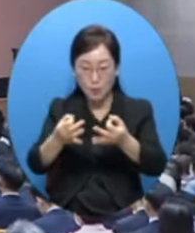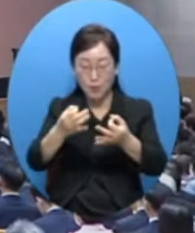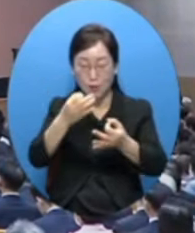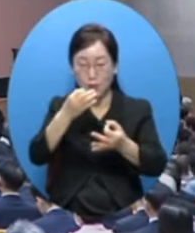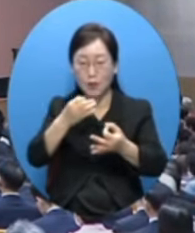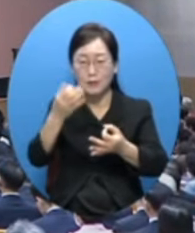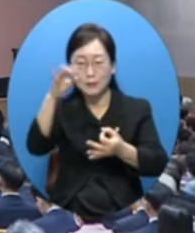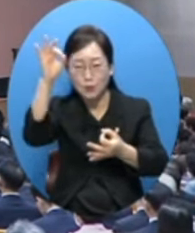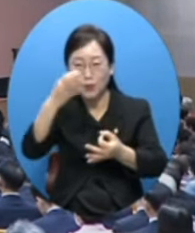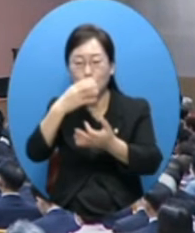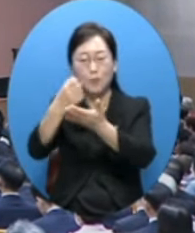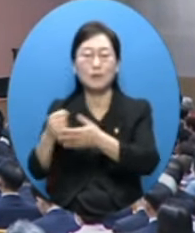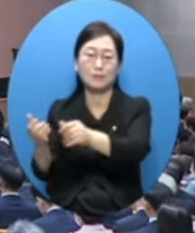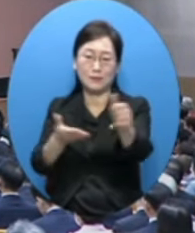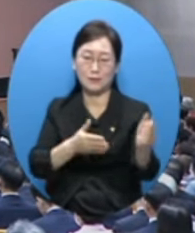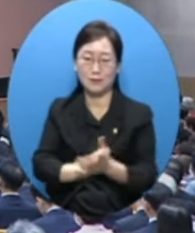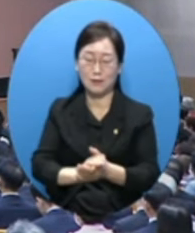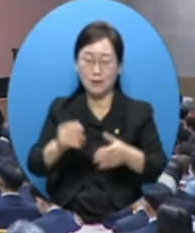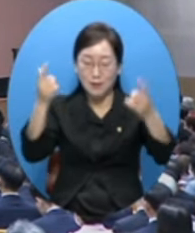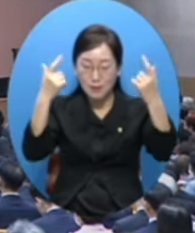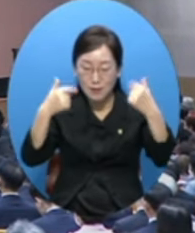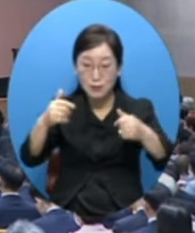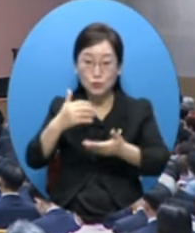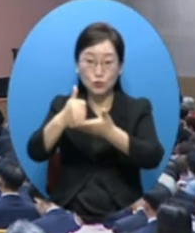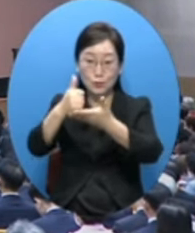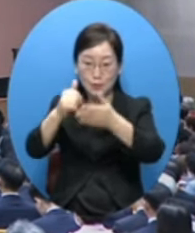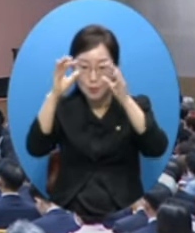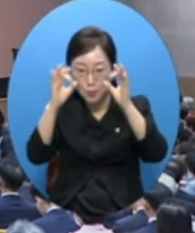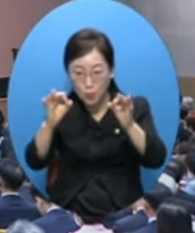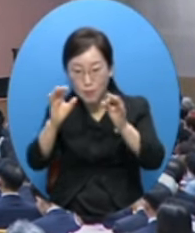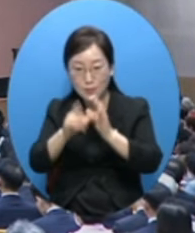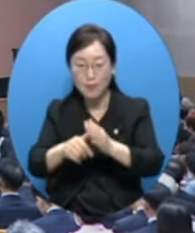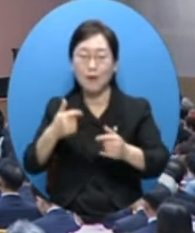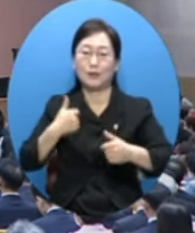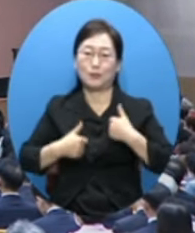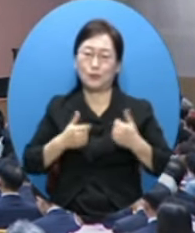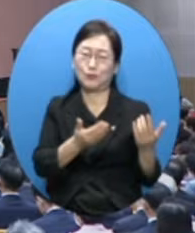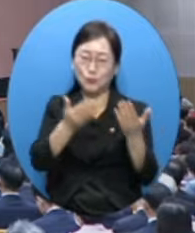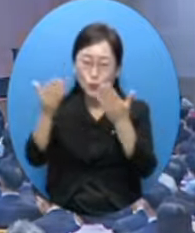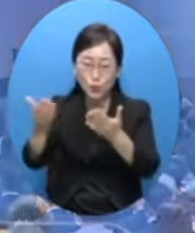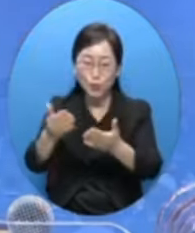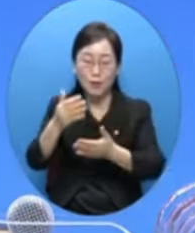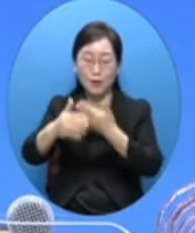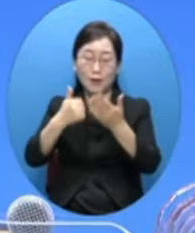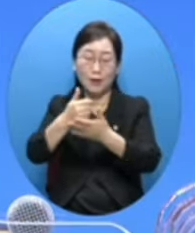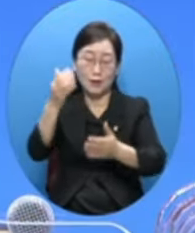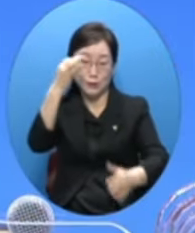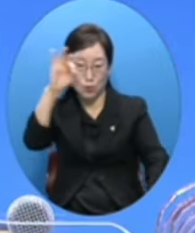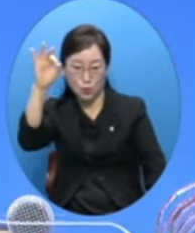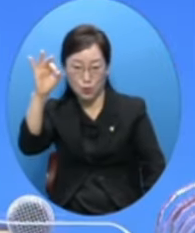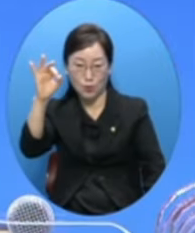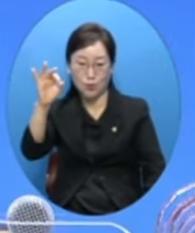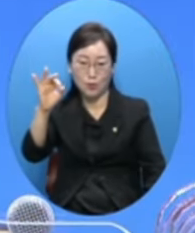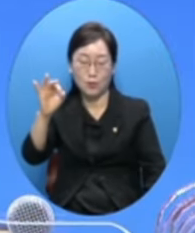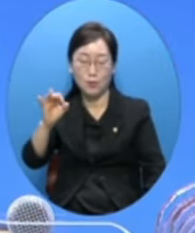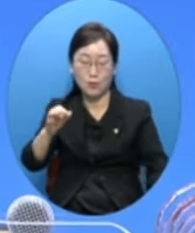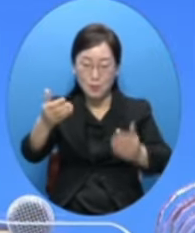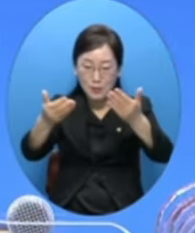바랍니다. 늘 주님 앞에서 주님을 기쁘시게 하는, 주님께 인정받는 하나님의 사람이 되어서 하나님